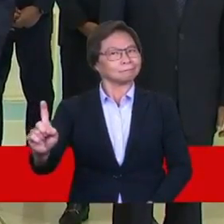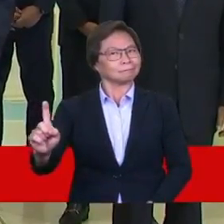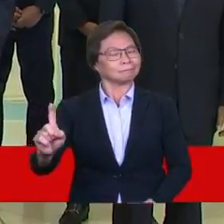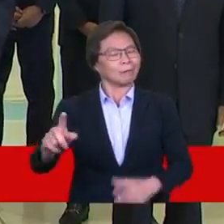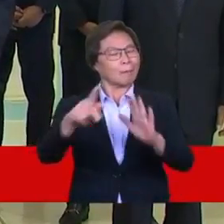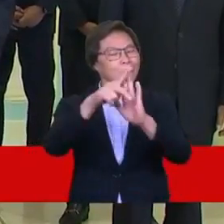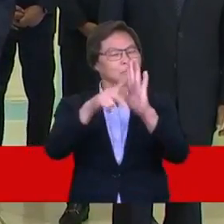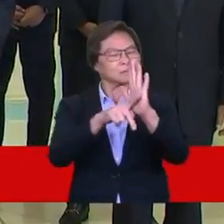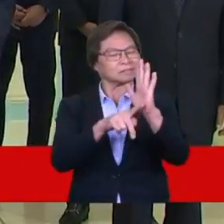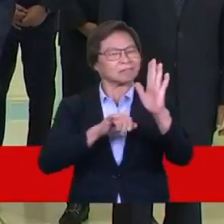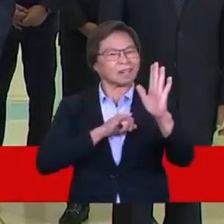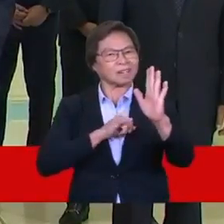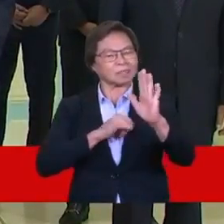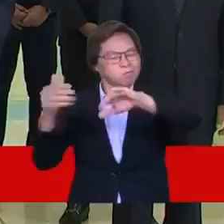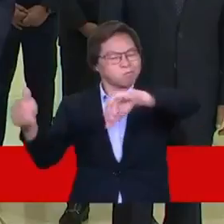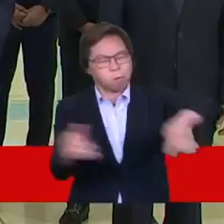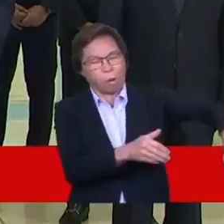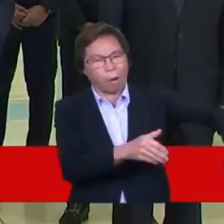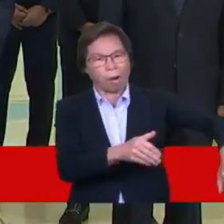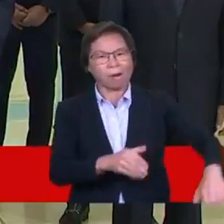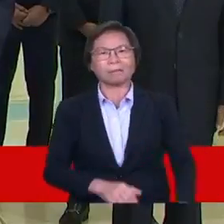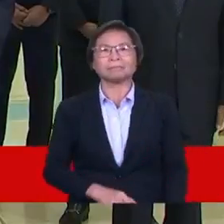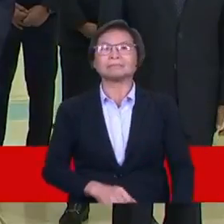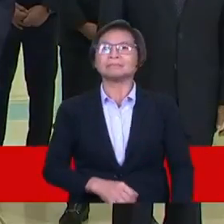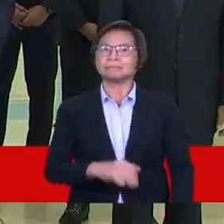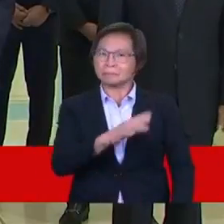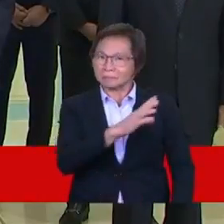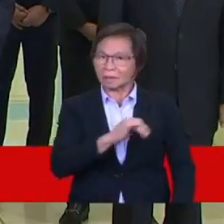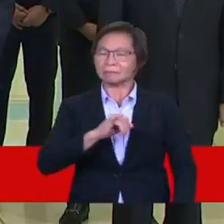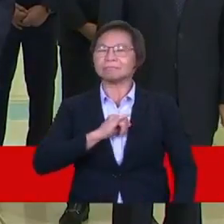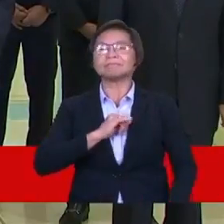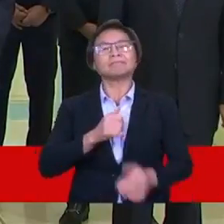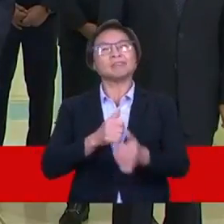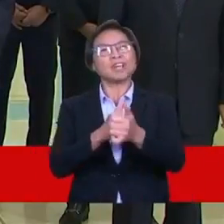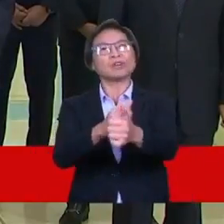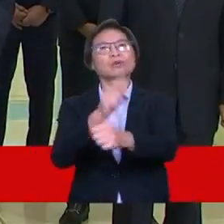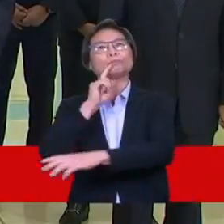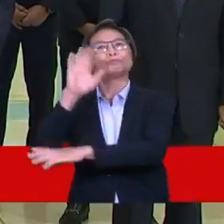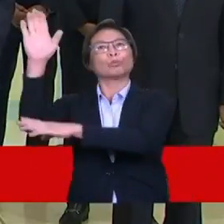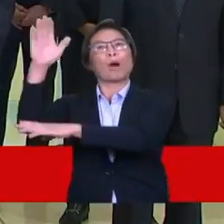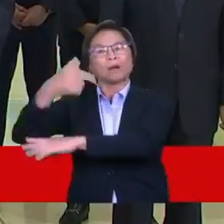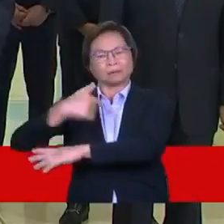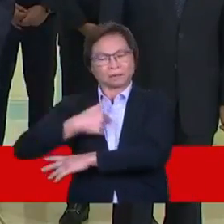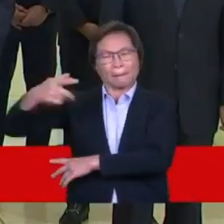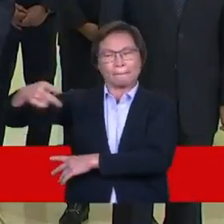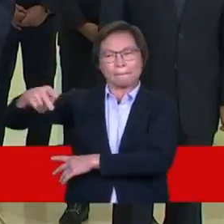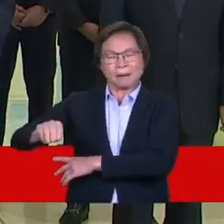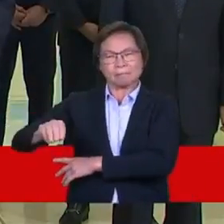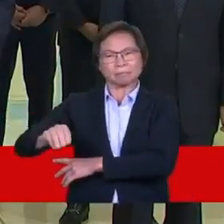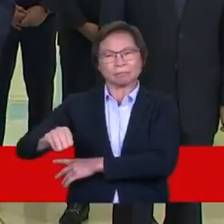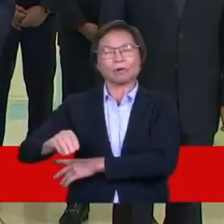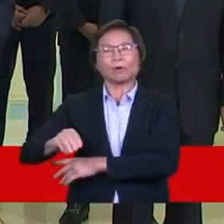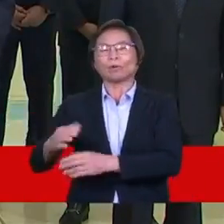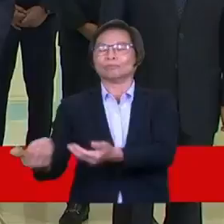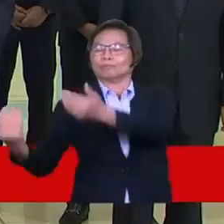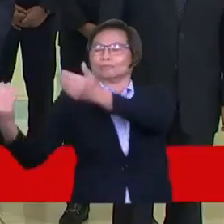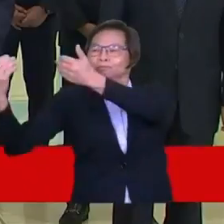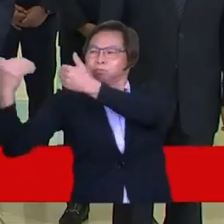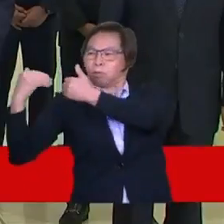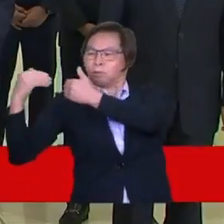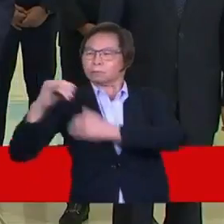saya dan mempelai kami sumpah jabatan saya untuk menunaikan segala kewajiban dengan